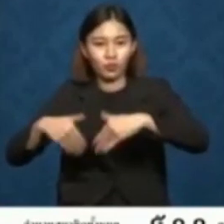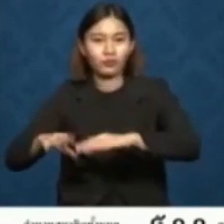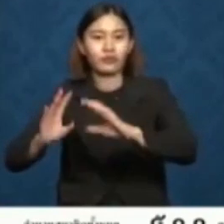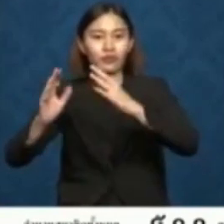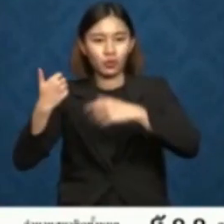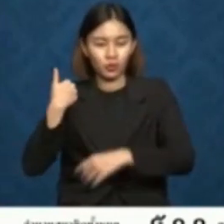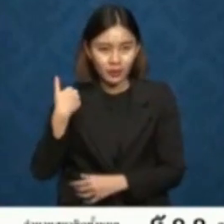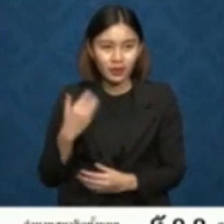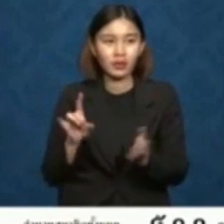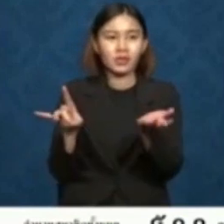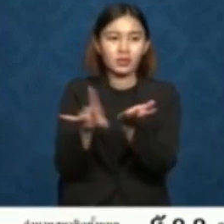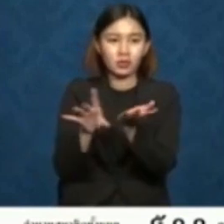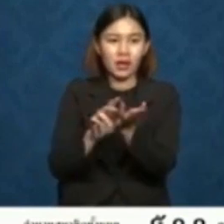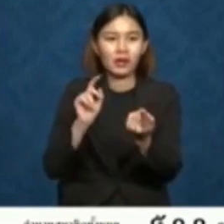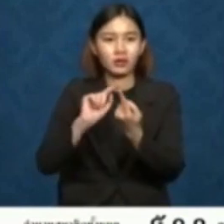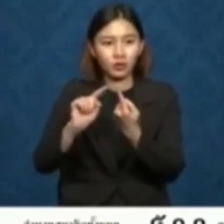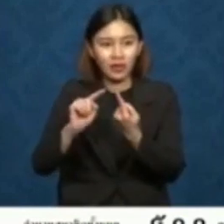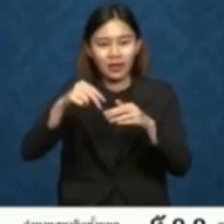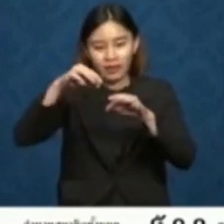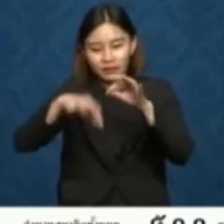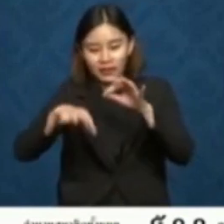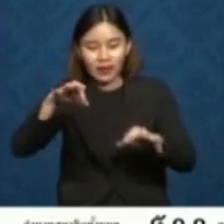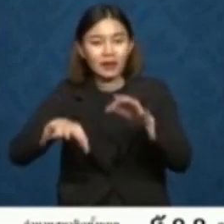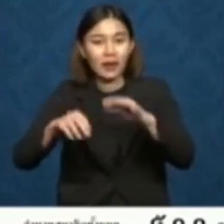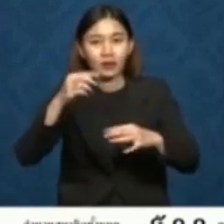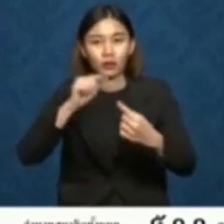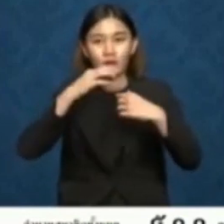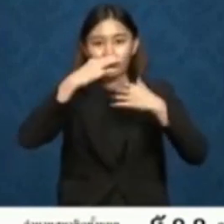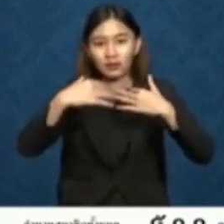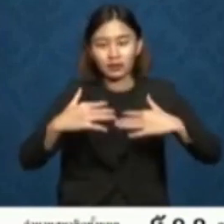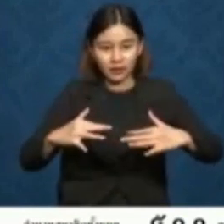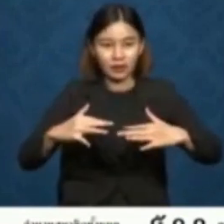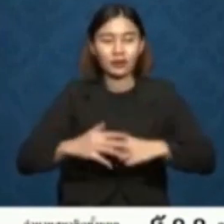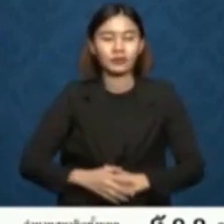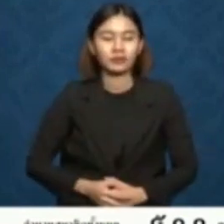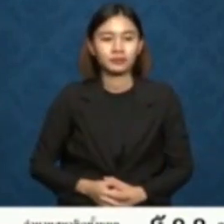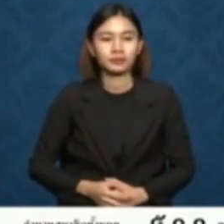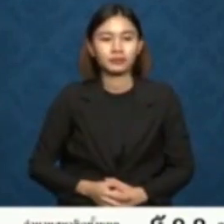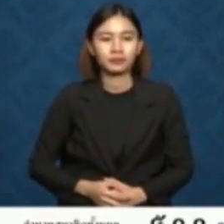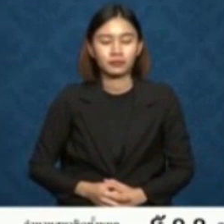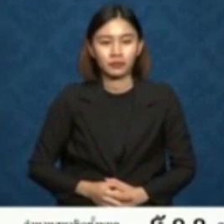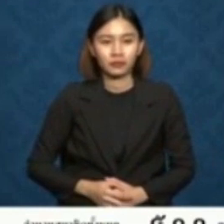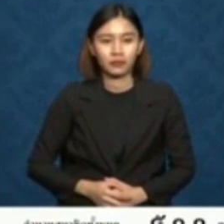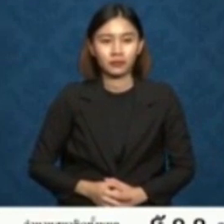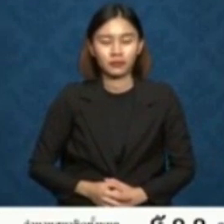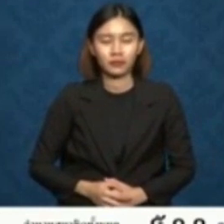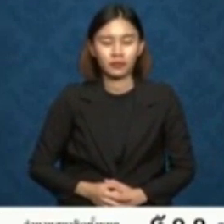าสู่ชายฝั่งนะครับในที่สุดแล้วก็ทำให้เกิดการรั่วไหลในทะเลนะครับ